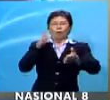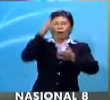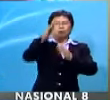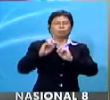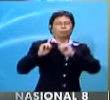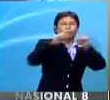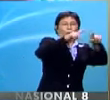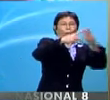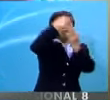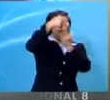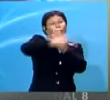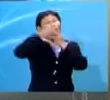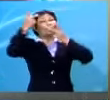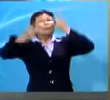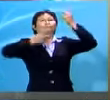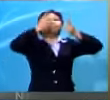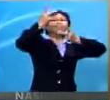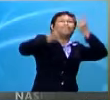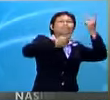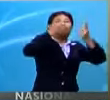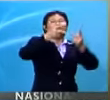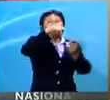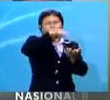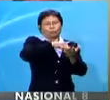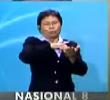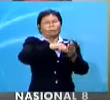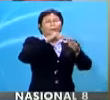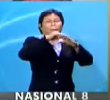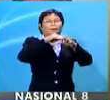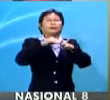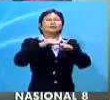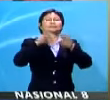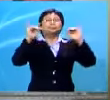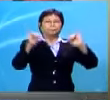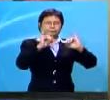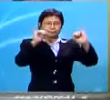menghadiri program lawatan ke wilayah gilgit sehingga